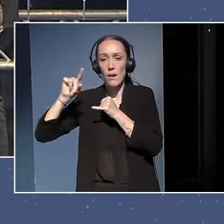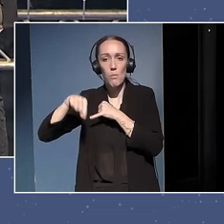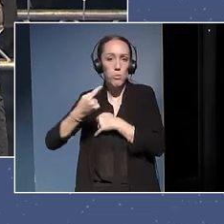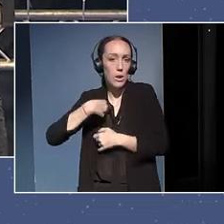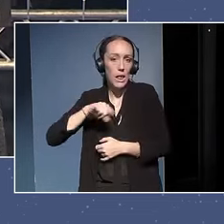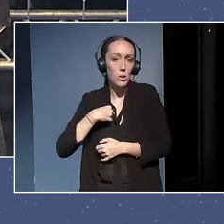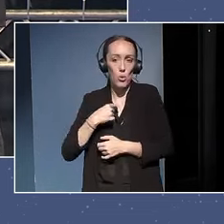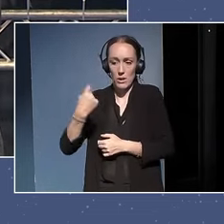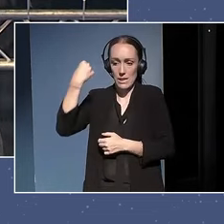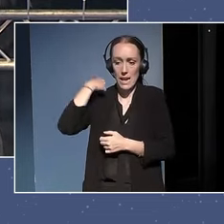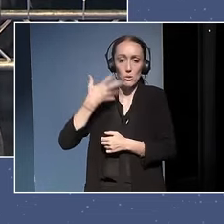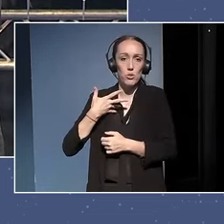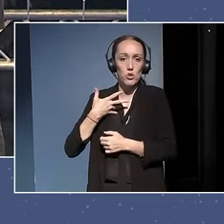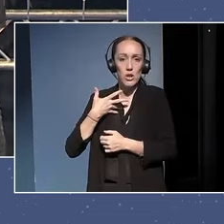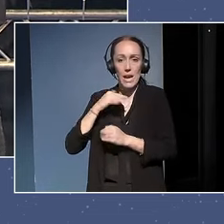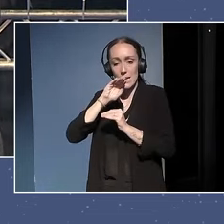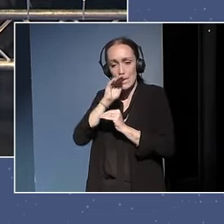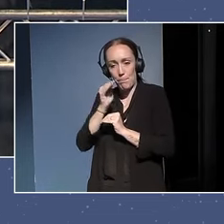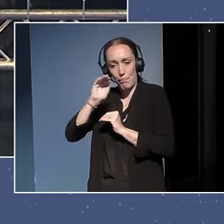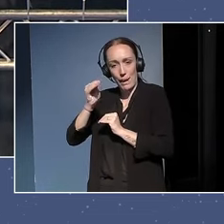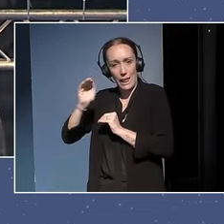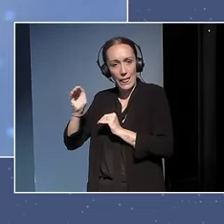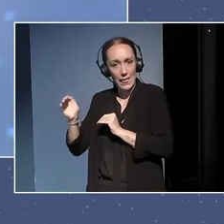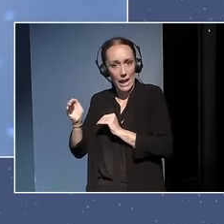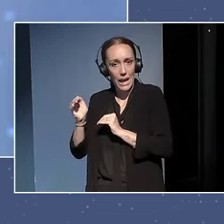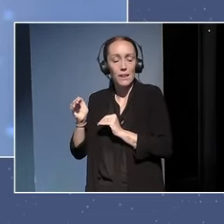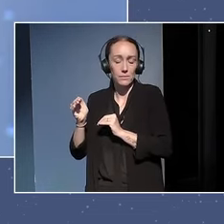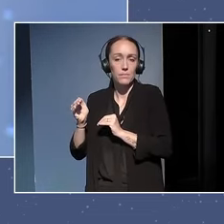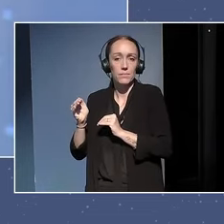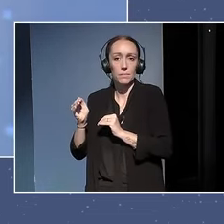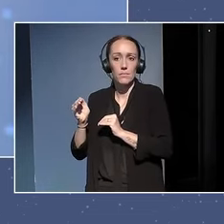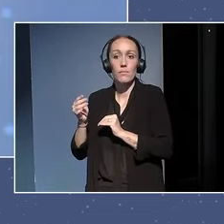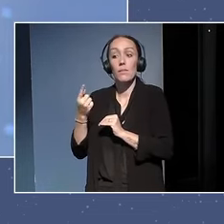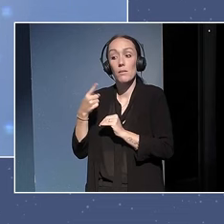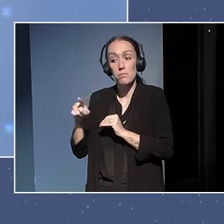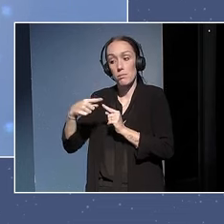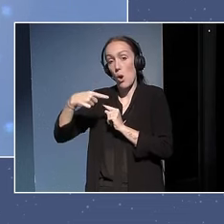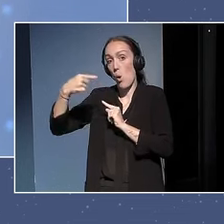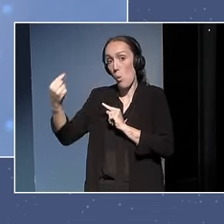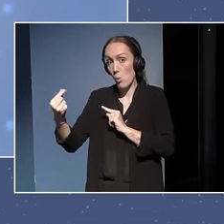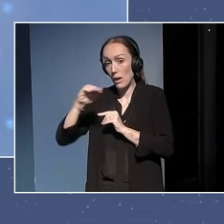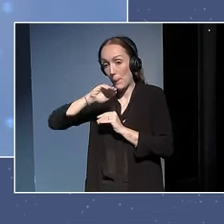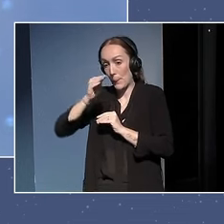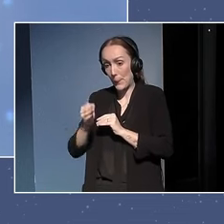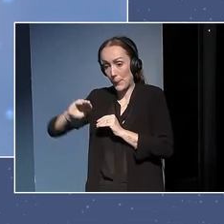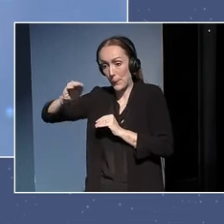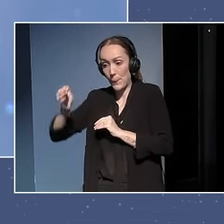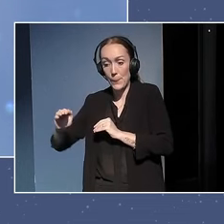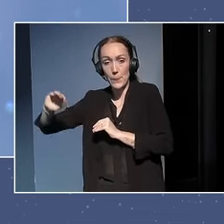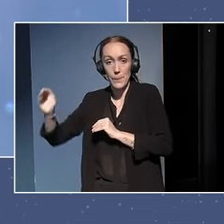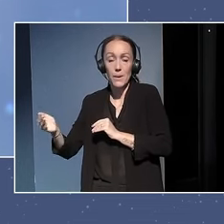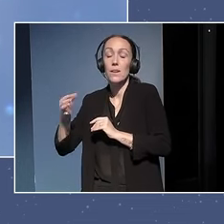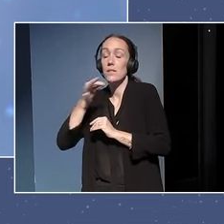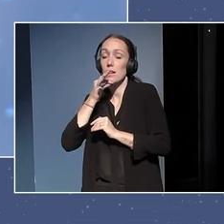neurali sulla schiena se ci tocchiamo sono molto corte ma e queste spine non sono articolate non